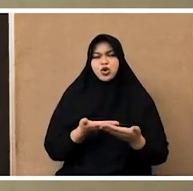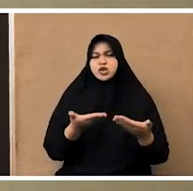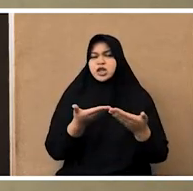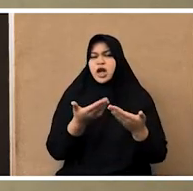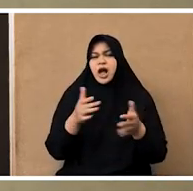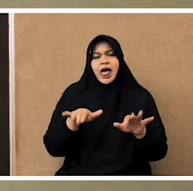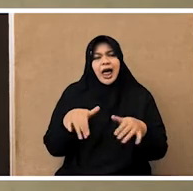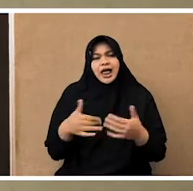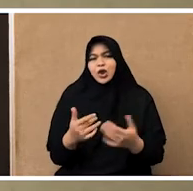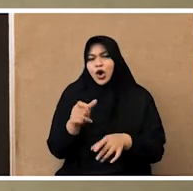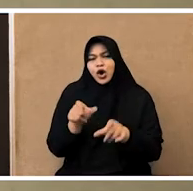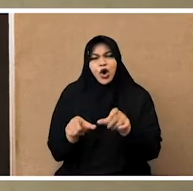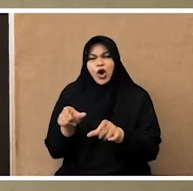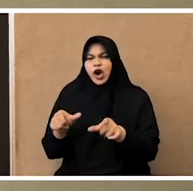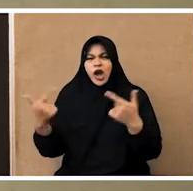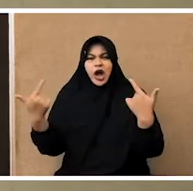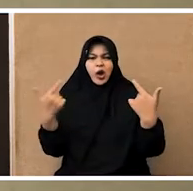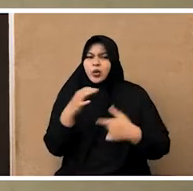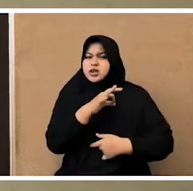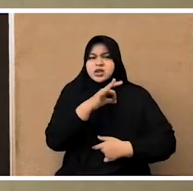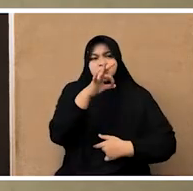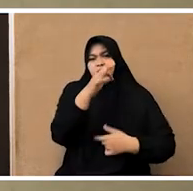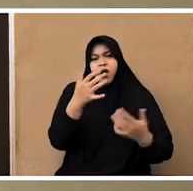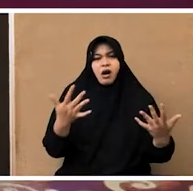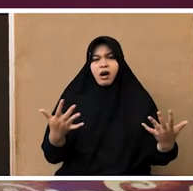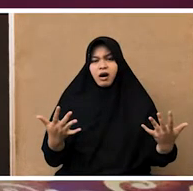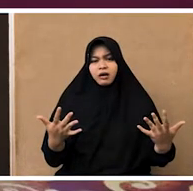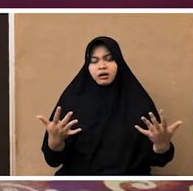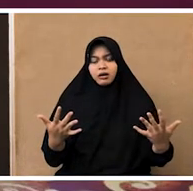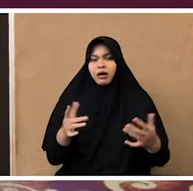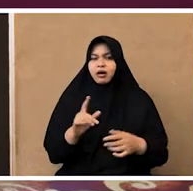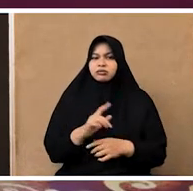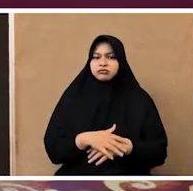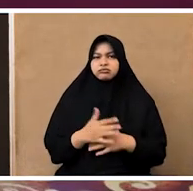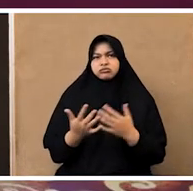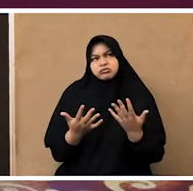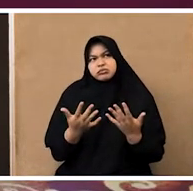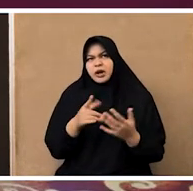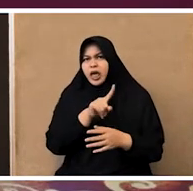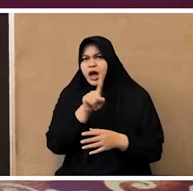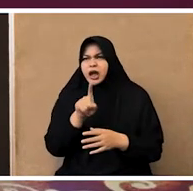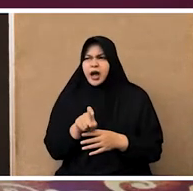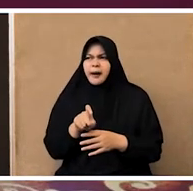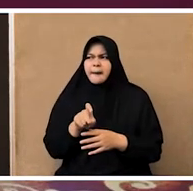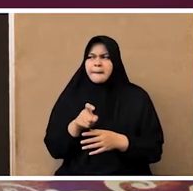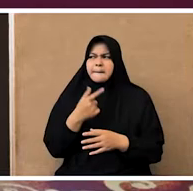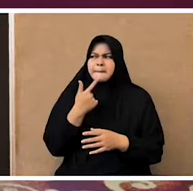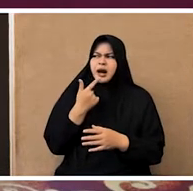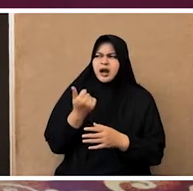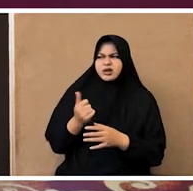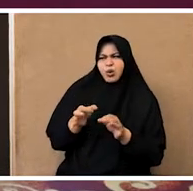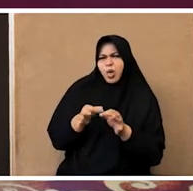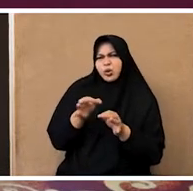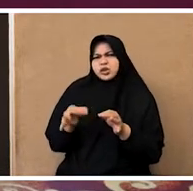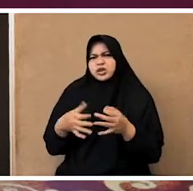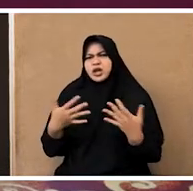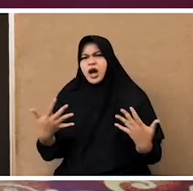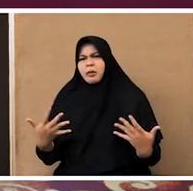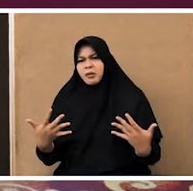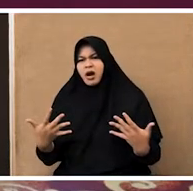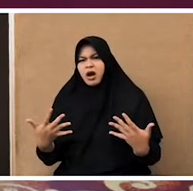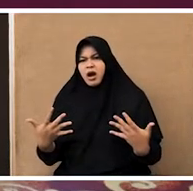orang-orang dengan gangguan jiwa misalkan Apakah kemudian pantas solusinya dengan cara